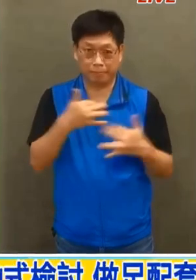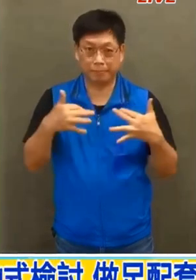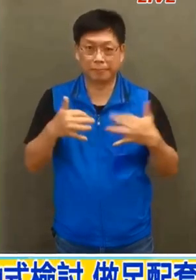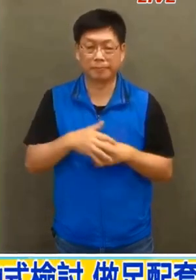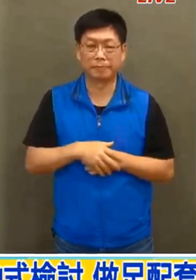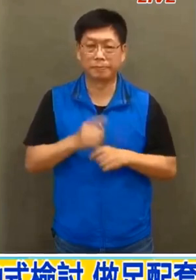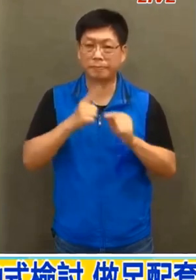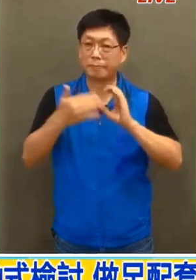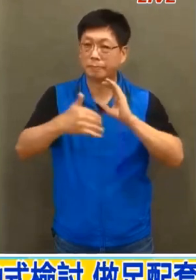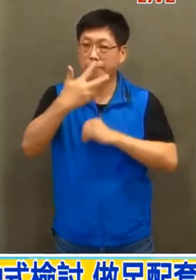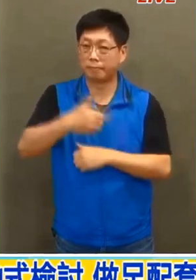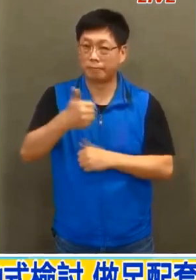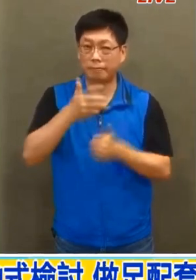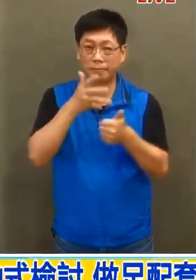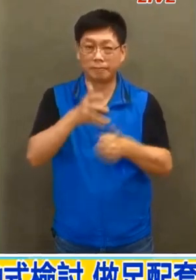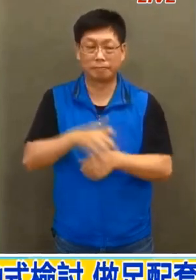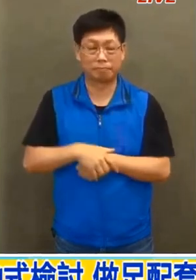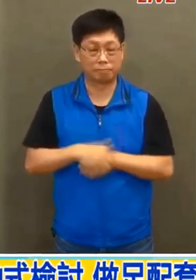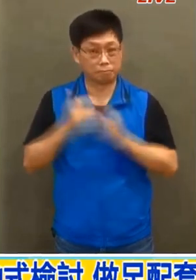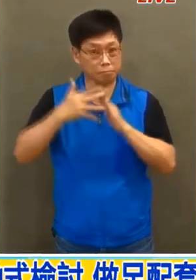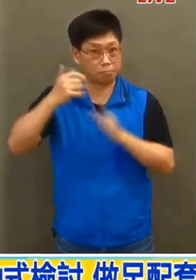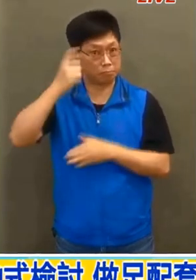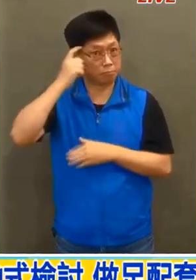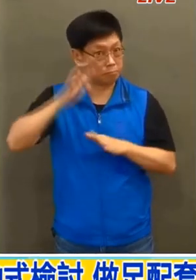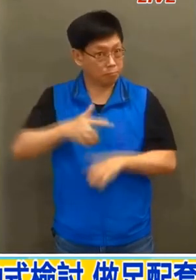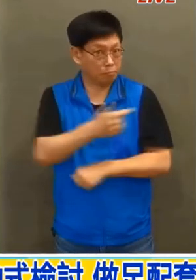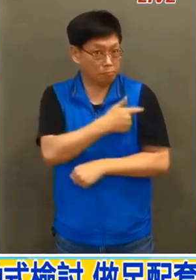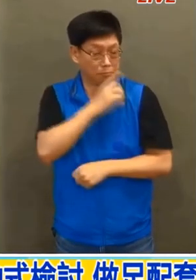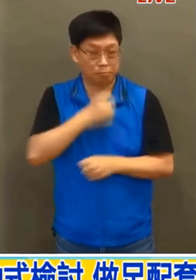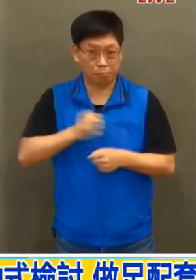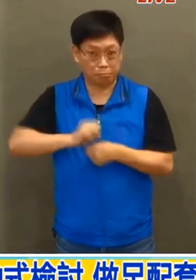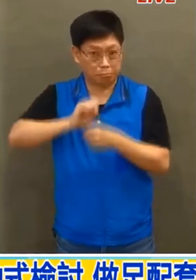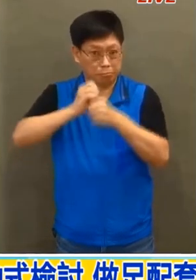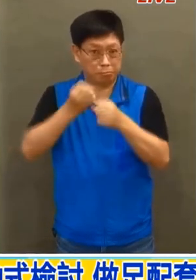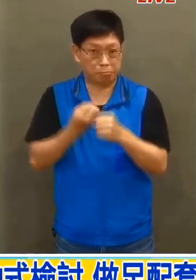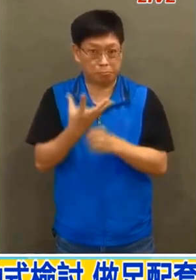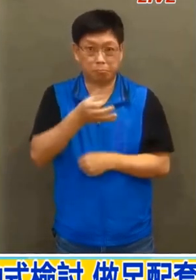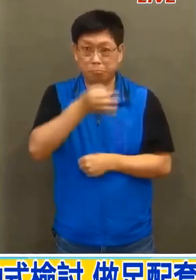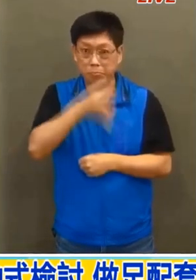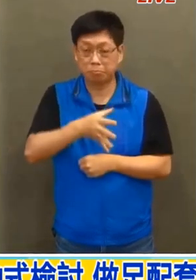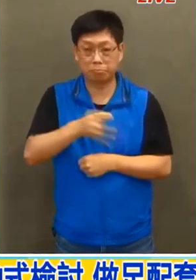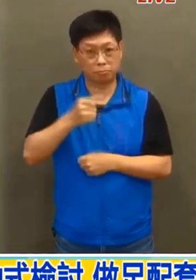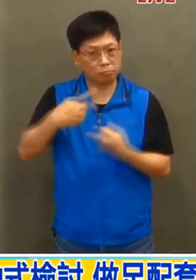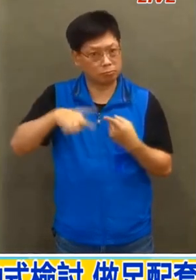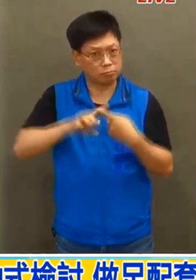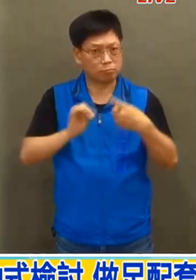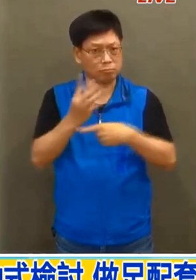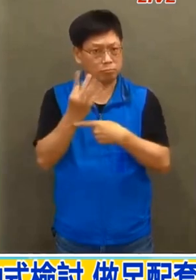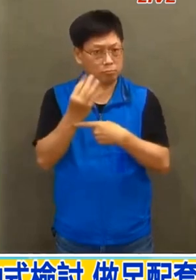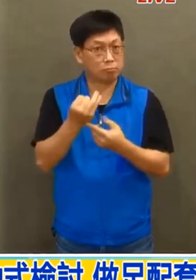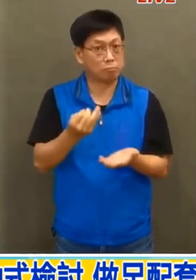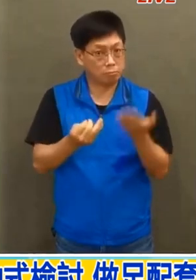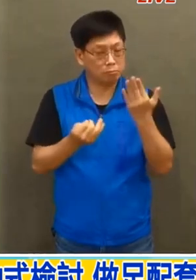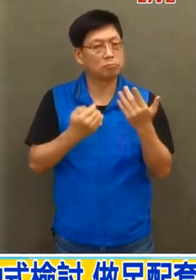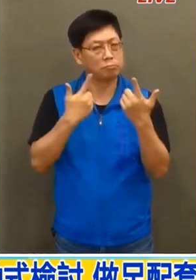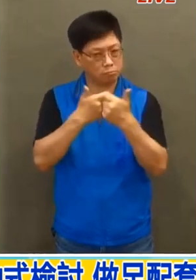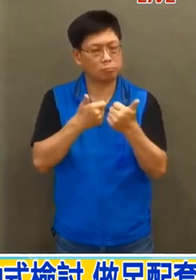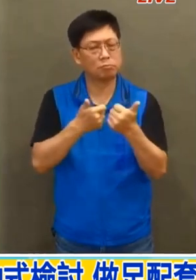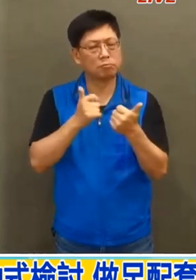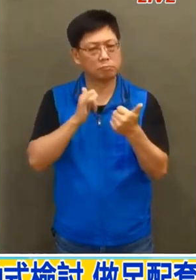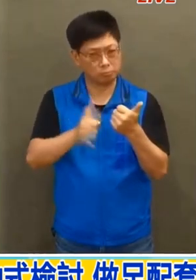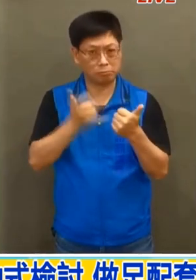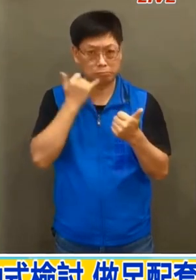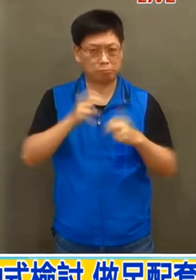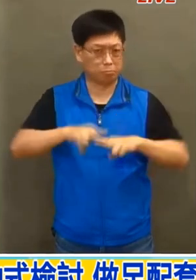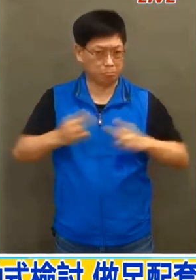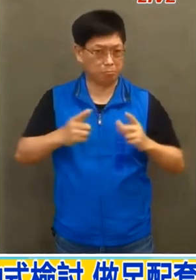题，中视徐国豪提问。市长认为现在疫苗覆盖率够吗？那疫苗覆盖率应该要达到几成才适合大